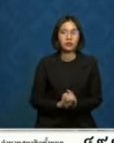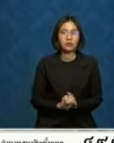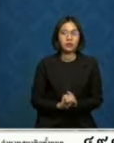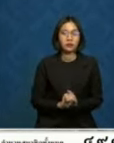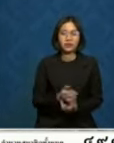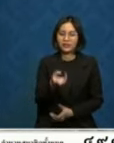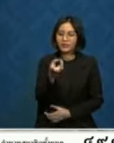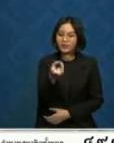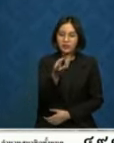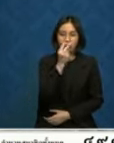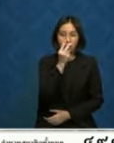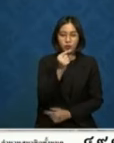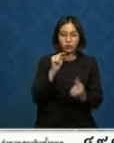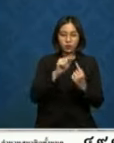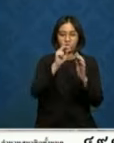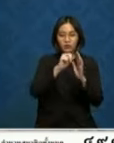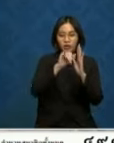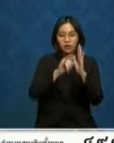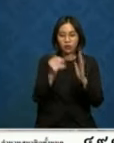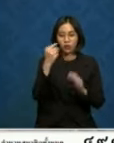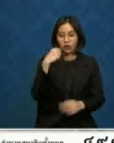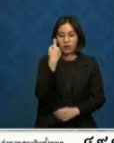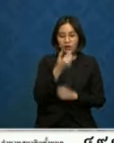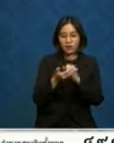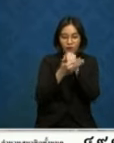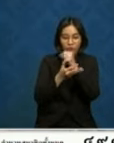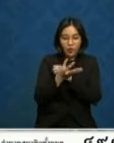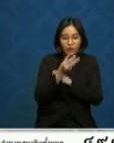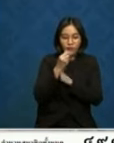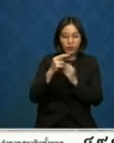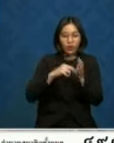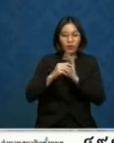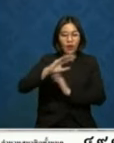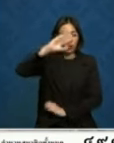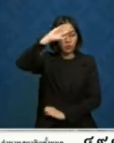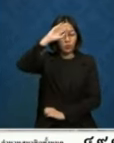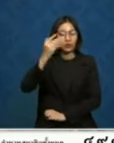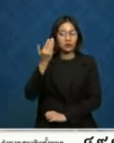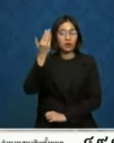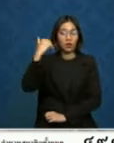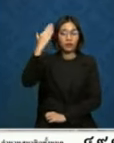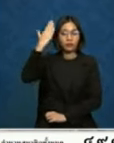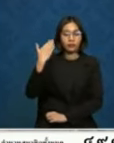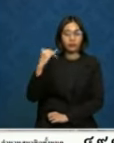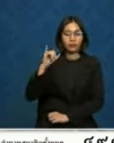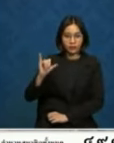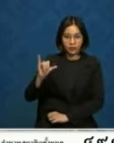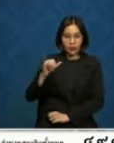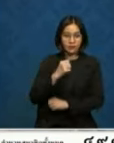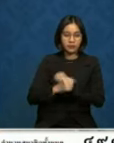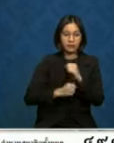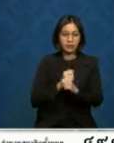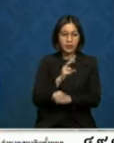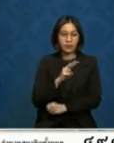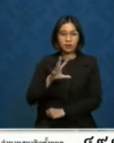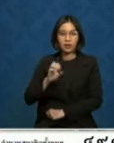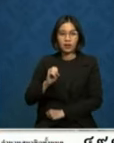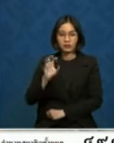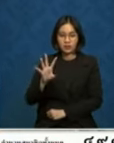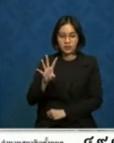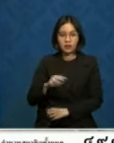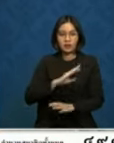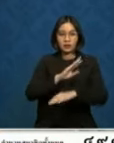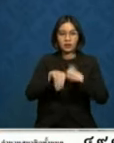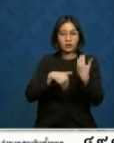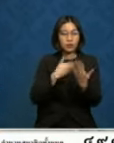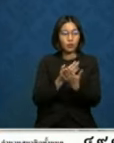นิดเดียวครับนโยบายผู้เสพคือผู้ป่วยสมัยท่านยิ่งลักษณ์ชินวัตรเมื่อปี2554จำนว